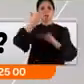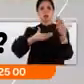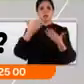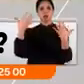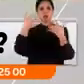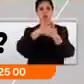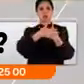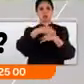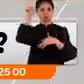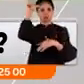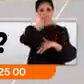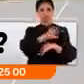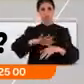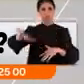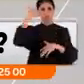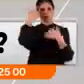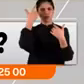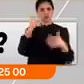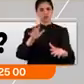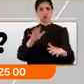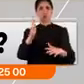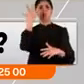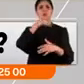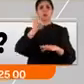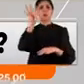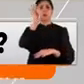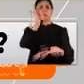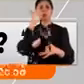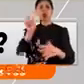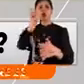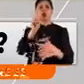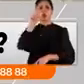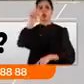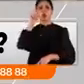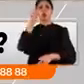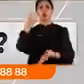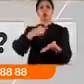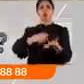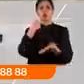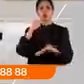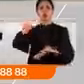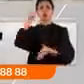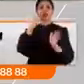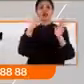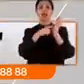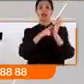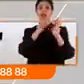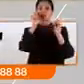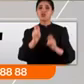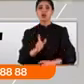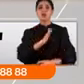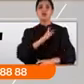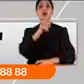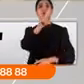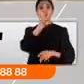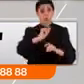anda çökünce bir şok yaşadılar. Utanmadan 40 milyar dolar o gece para getirildi diyor. Bunu kanıtlamak zorundasın. Aksi takdirde ya